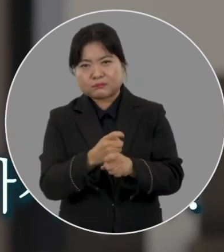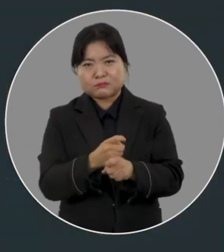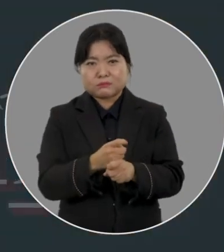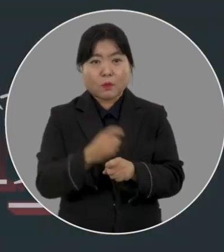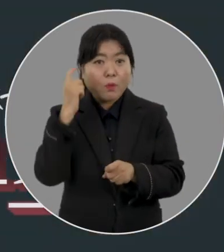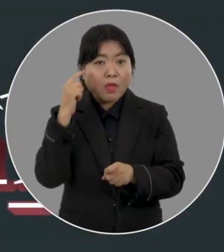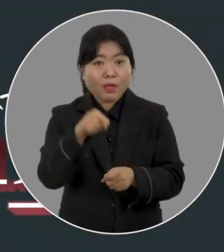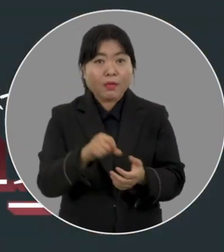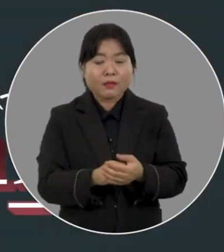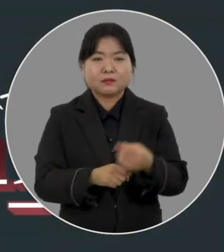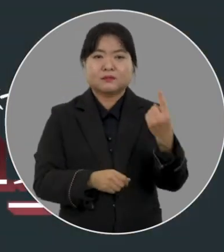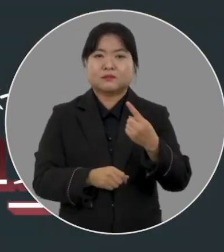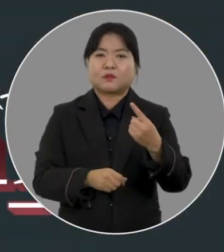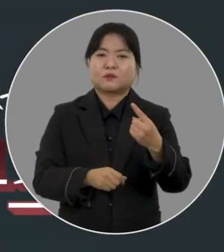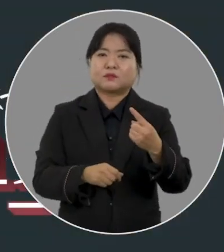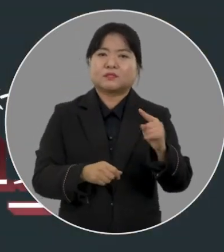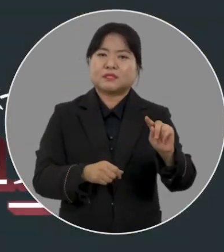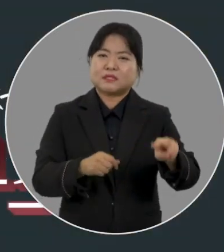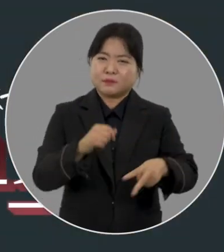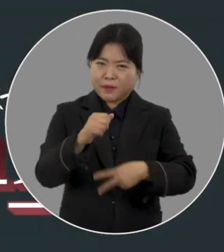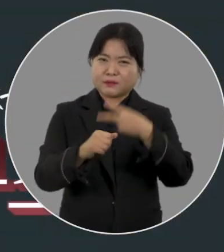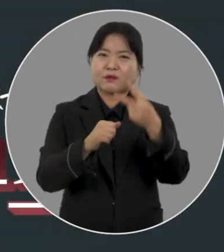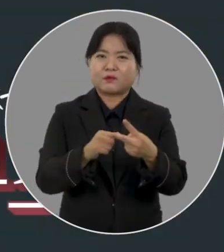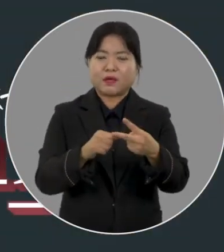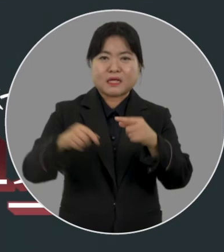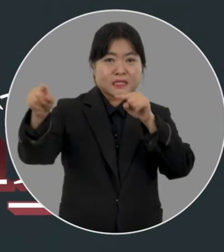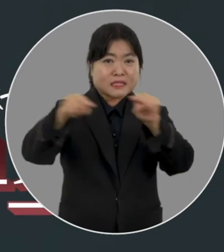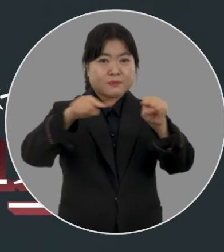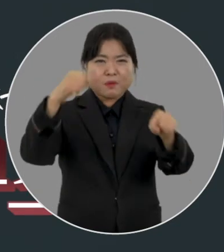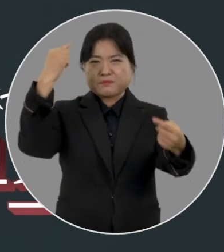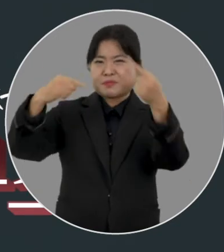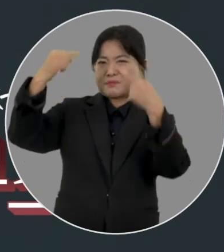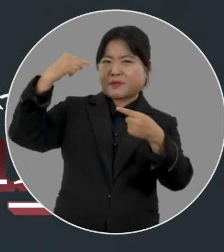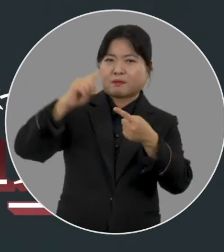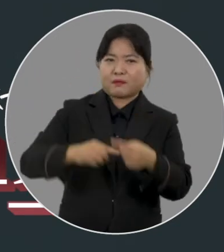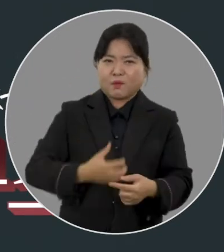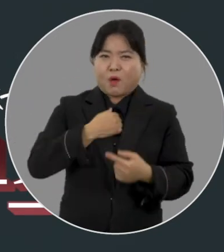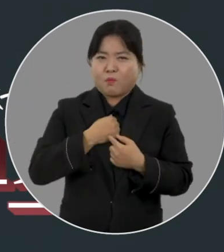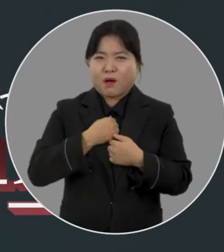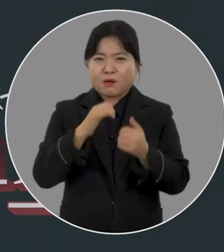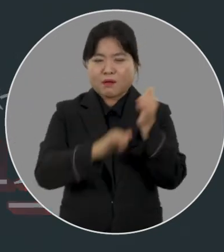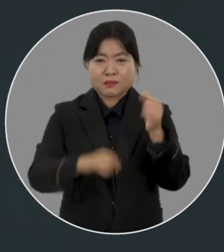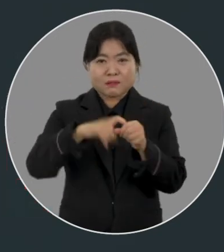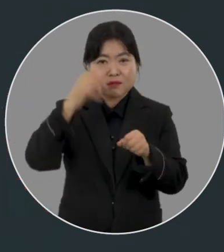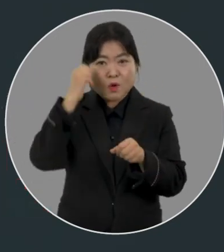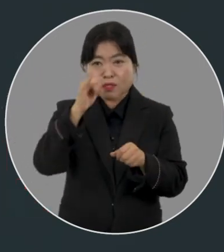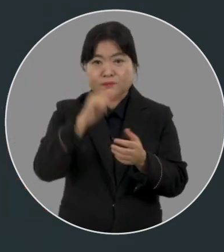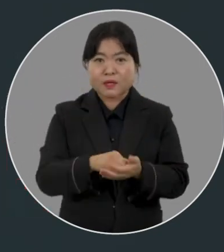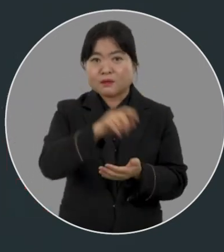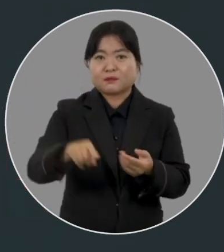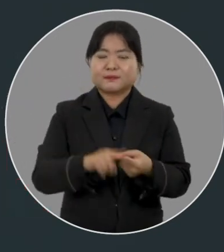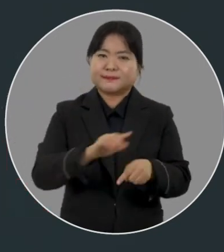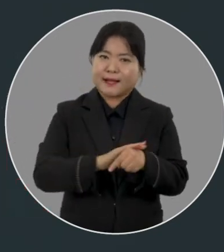남아있을까요? 이건 1200년이라고 하는 지배 피지배의 지울 수 없는 트라우마와 역사적 기억이 있습니다. 이걸